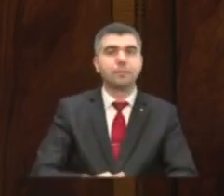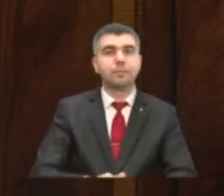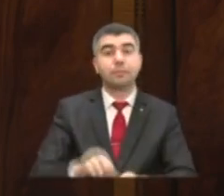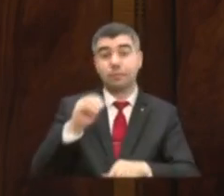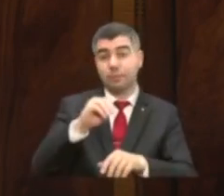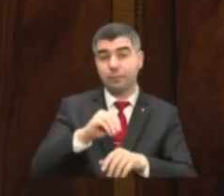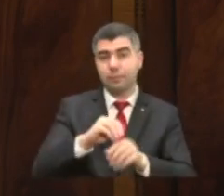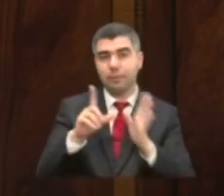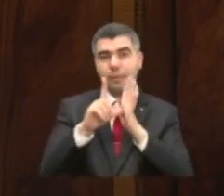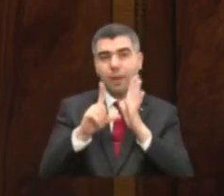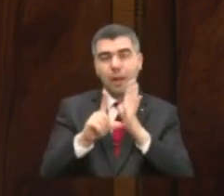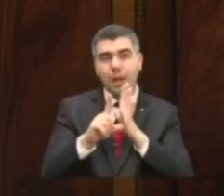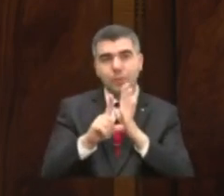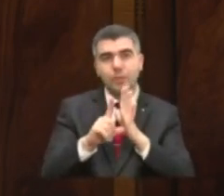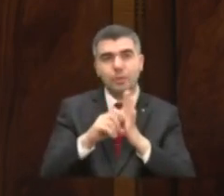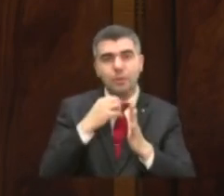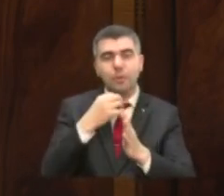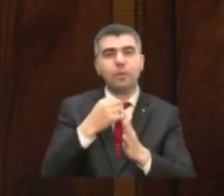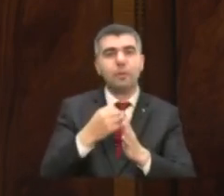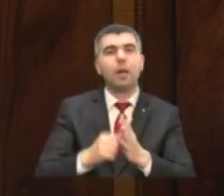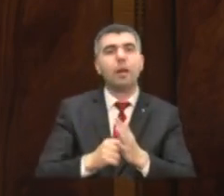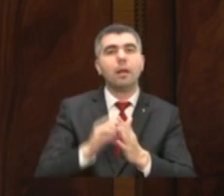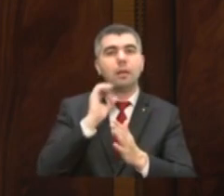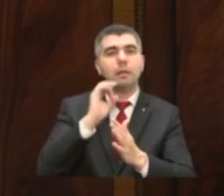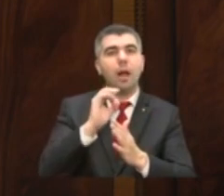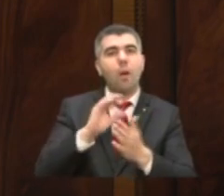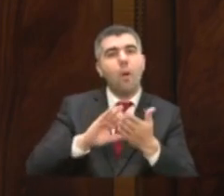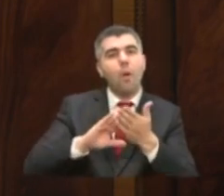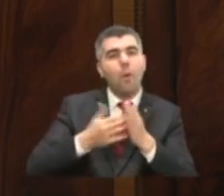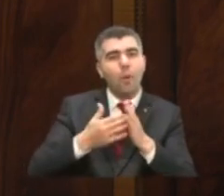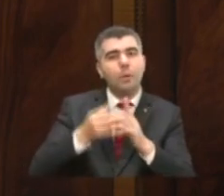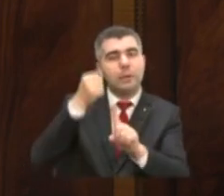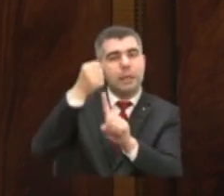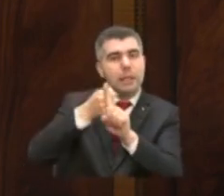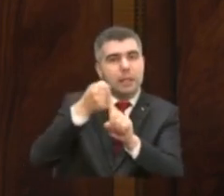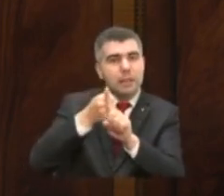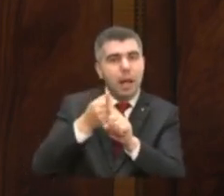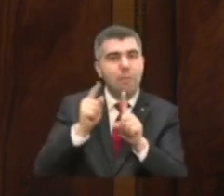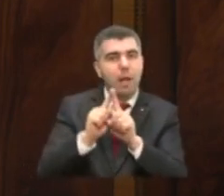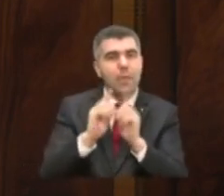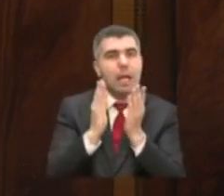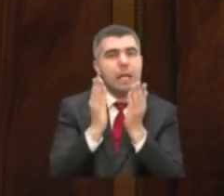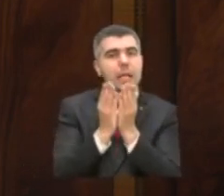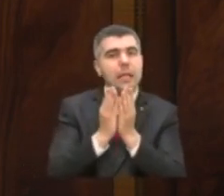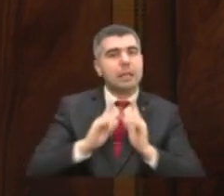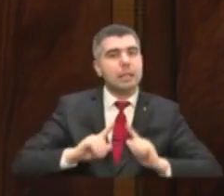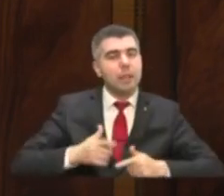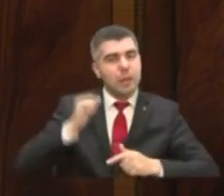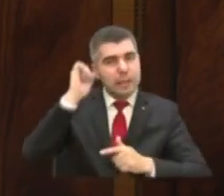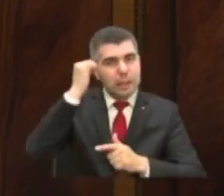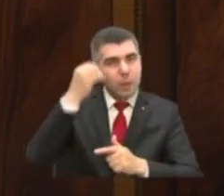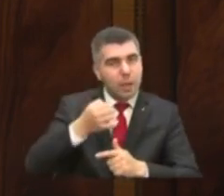القانون الإطار الذي يجب أن لا يخرج عن الرؤية الاستراتيجية لإصلاح منظومة التربية والتكوين يحتاج